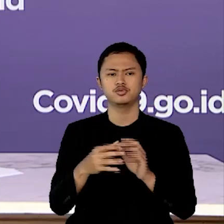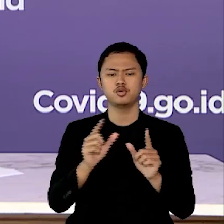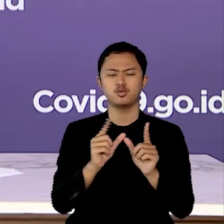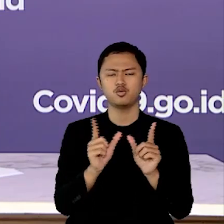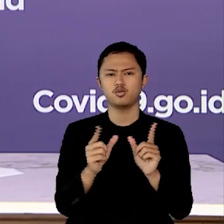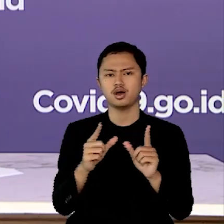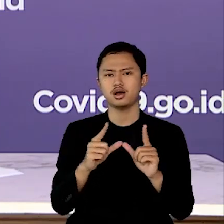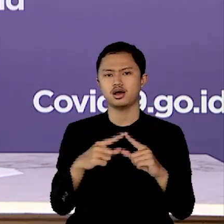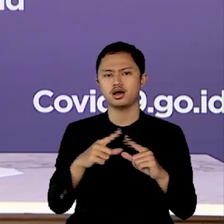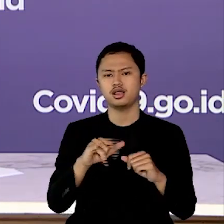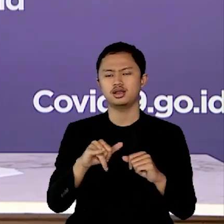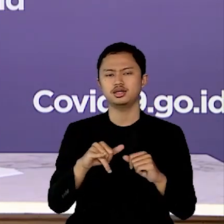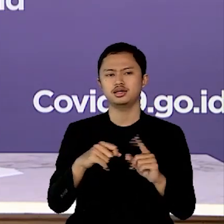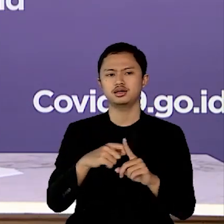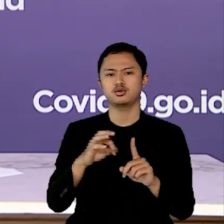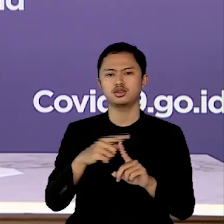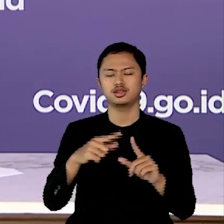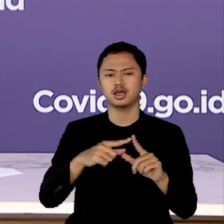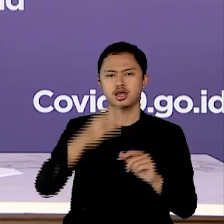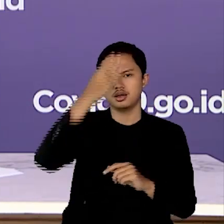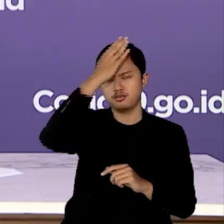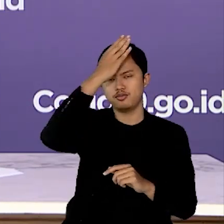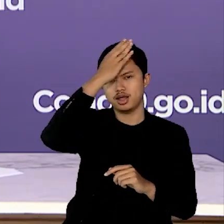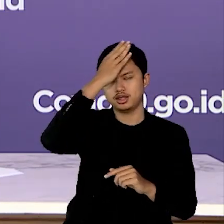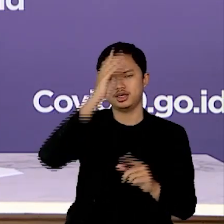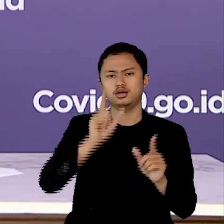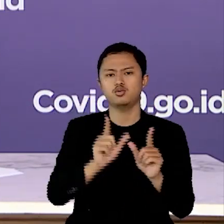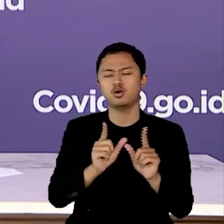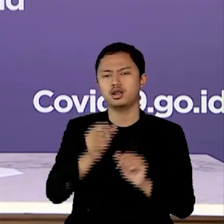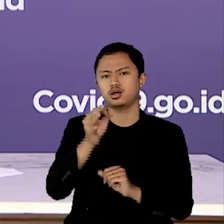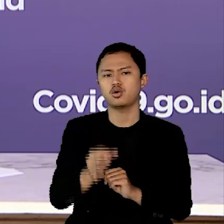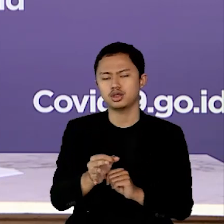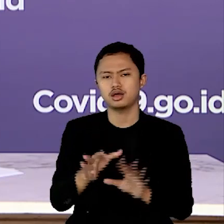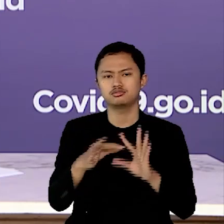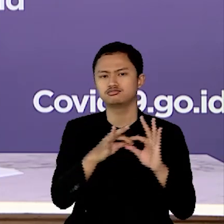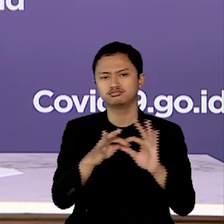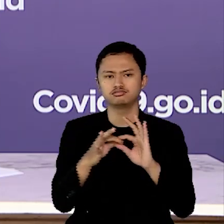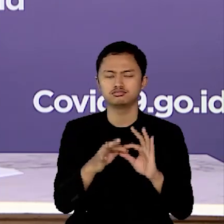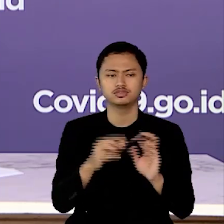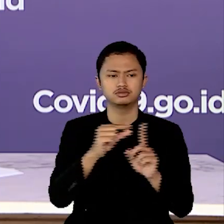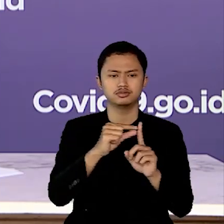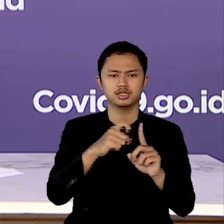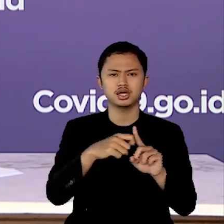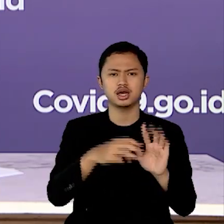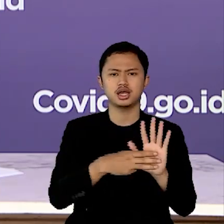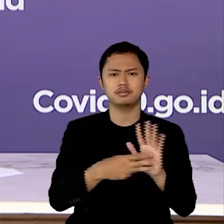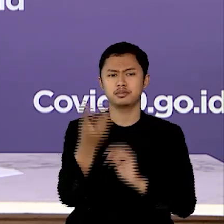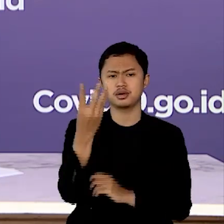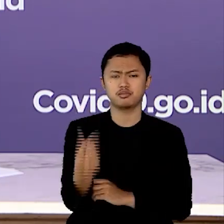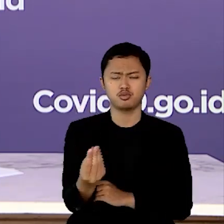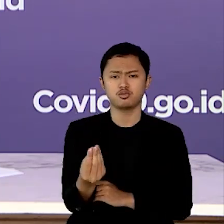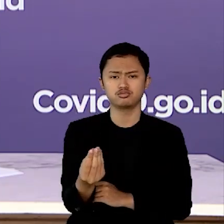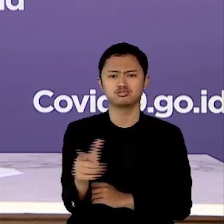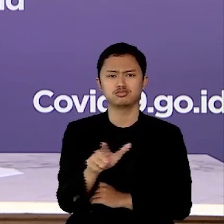dan Walikota nya untuk memantau dan melaporkan pelaksanaan PPKI micro di tingkat desa atau kelurahan